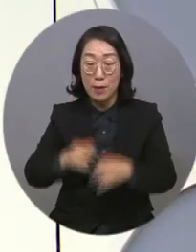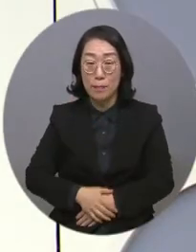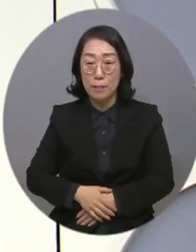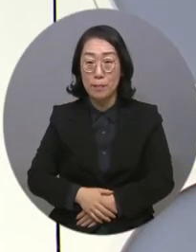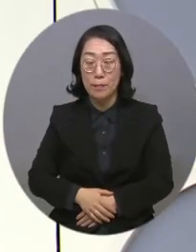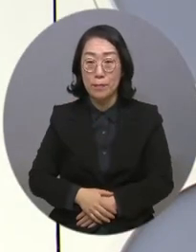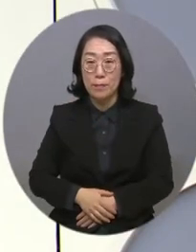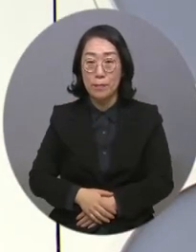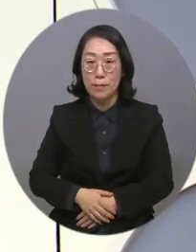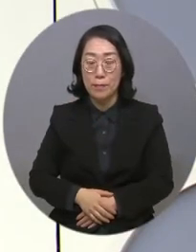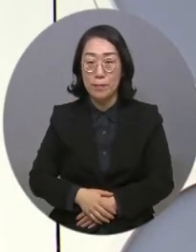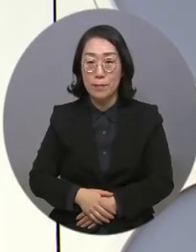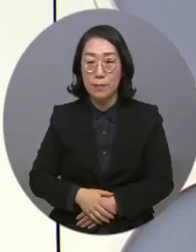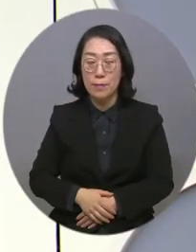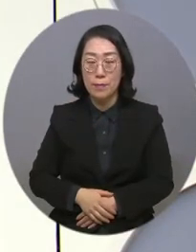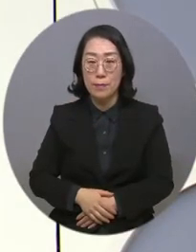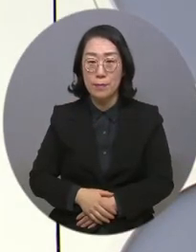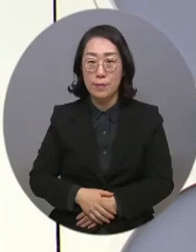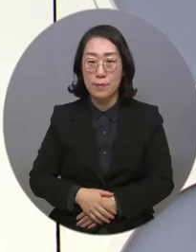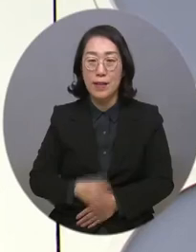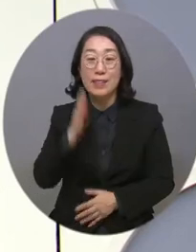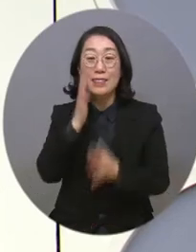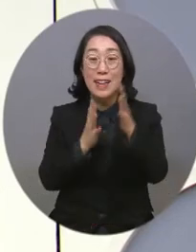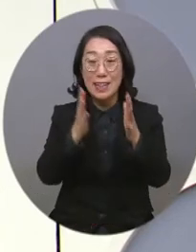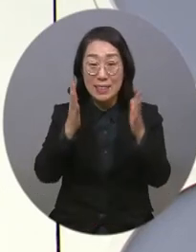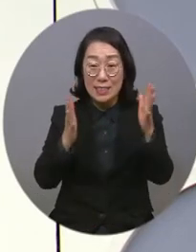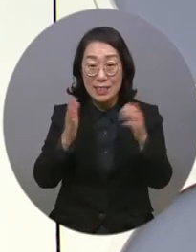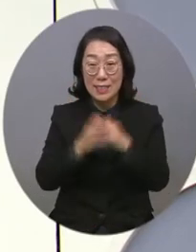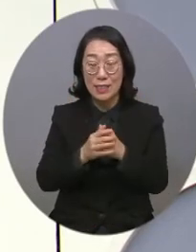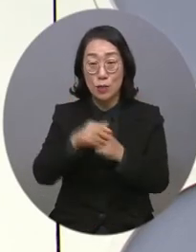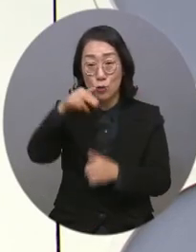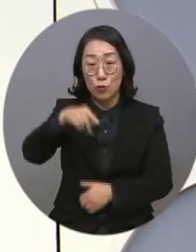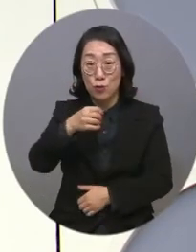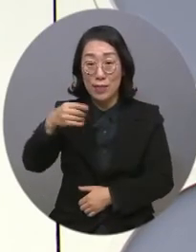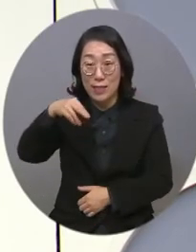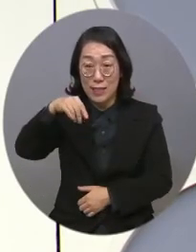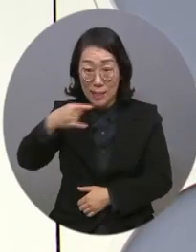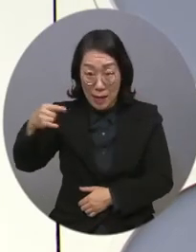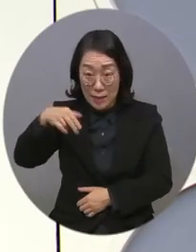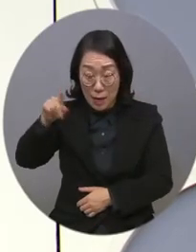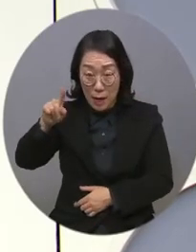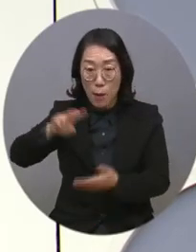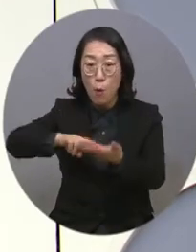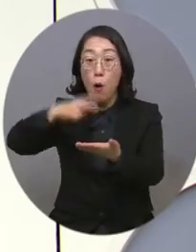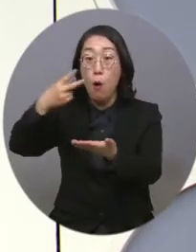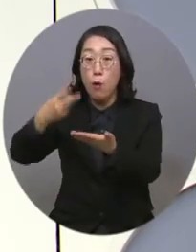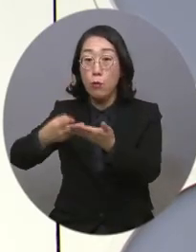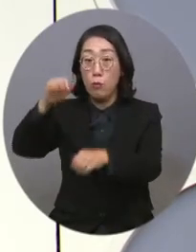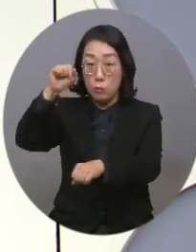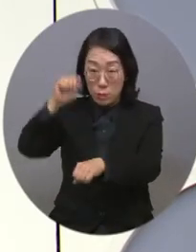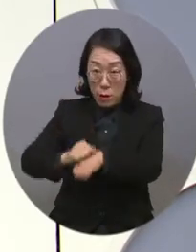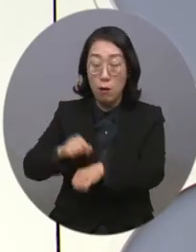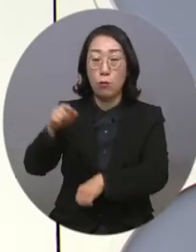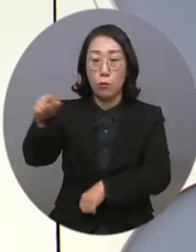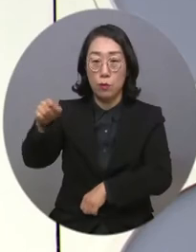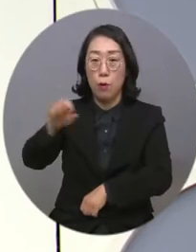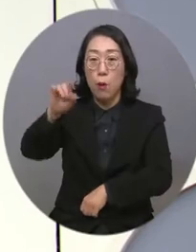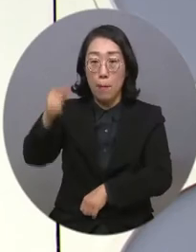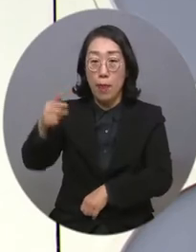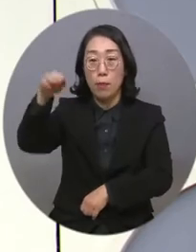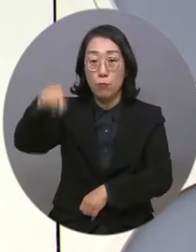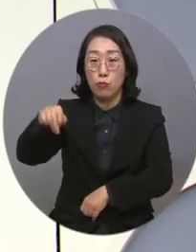뭡니까? 베지테리라고 번역된 그 채식주의자. 예. 예. 정말 그거는 영어로 번역이 잘 됐거든요. 그래서 그